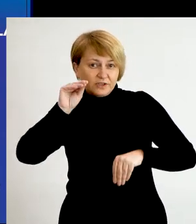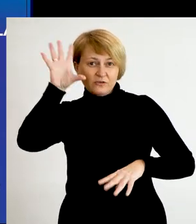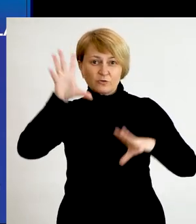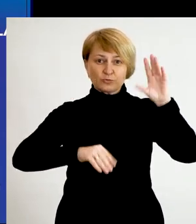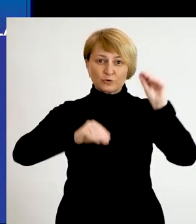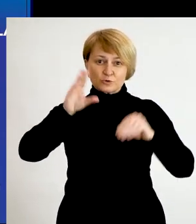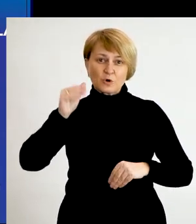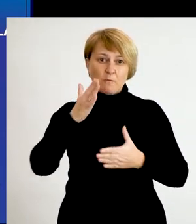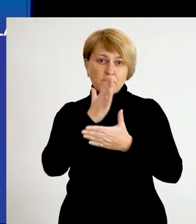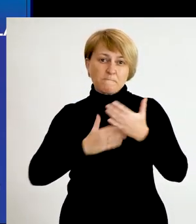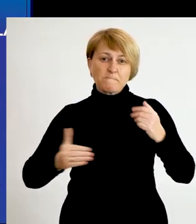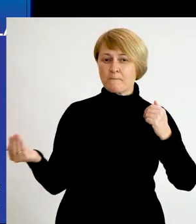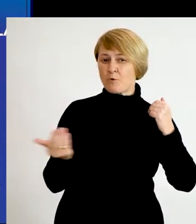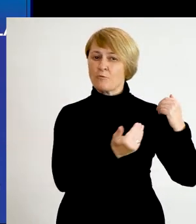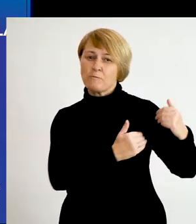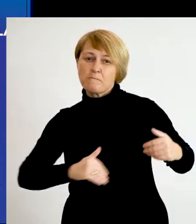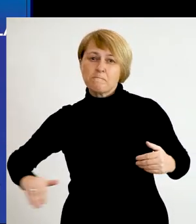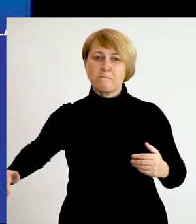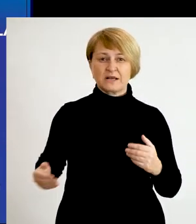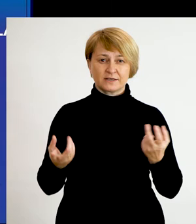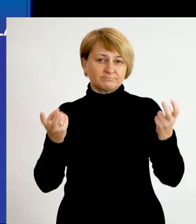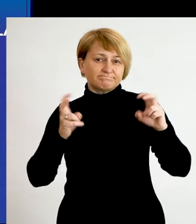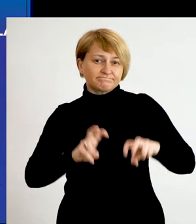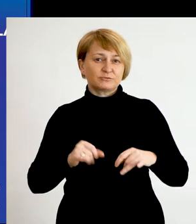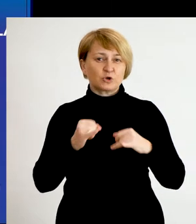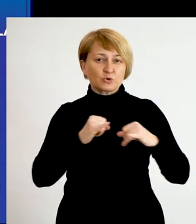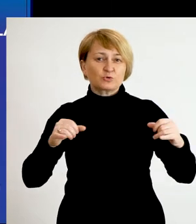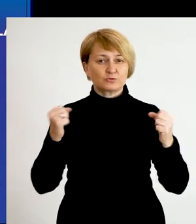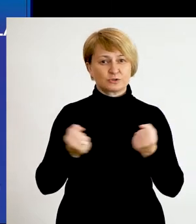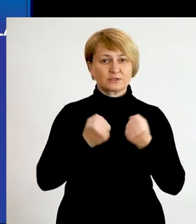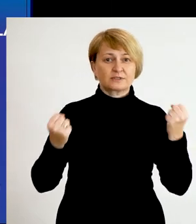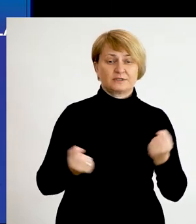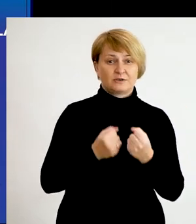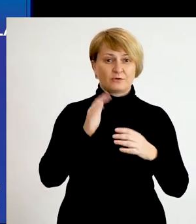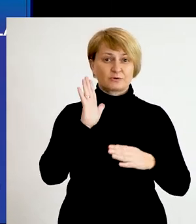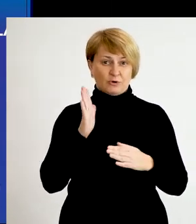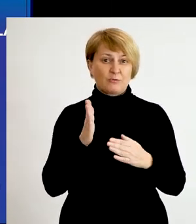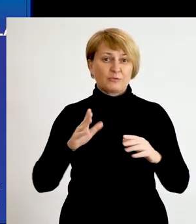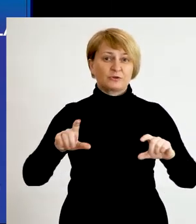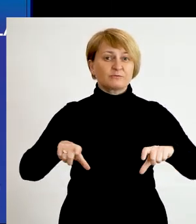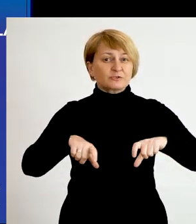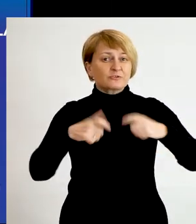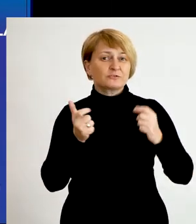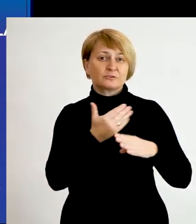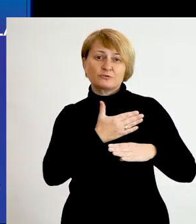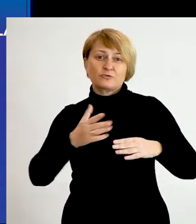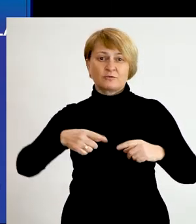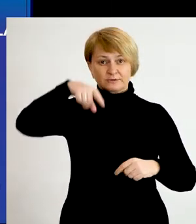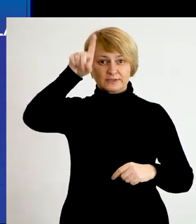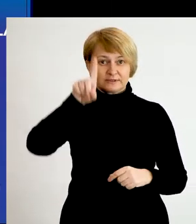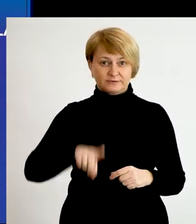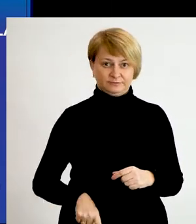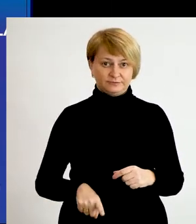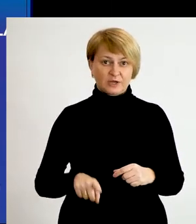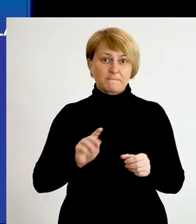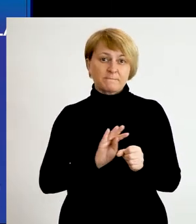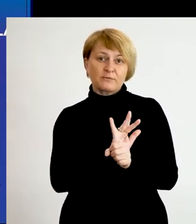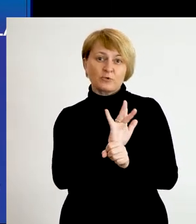budżet historii, 0,5 miliarda inwestycji, zupełnie nie spodziewaliśmy się tego, co nastąpiło w kolejnych miesiącach